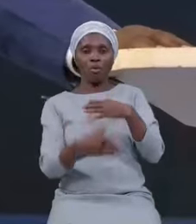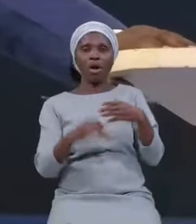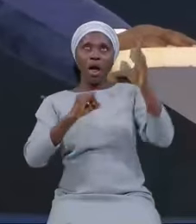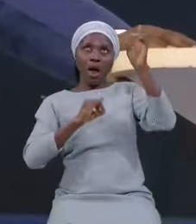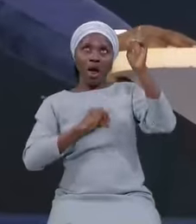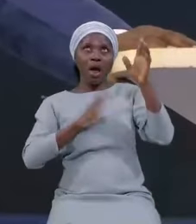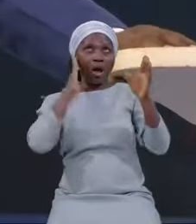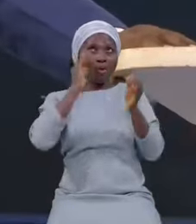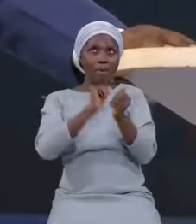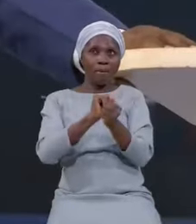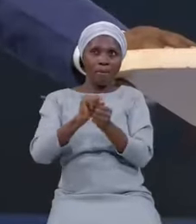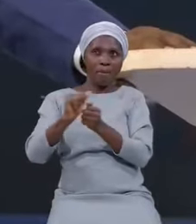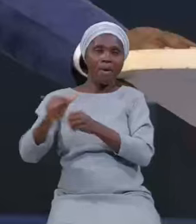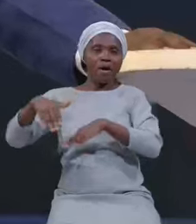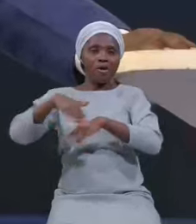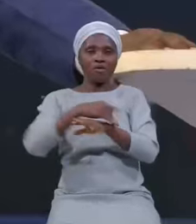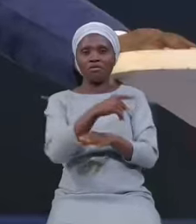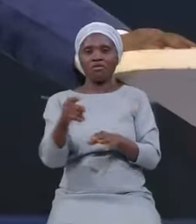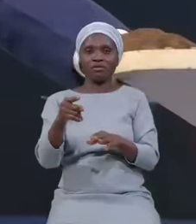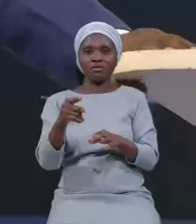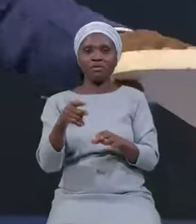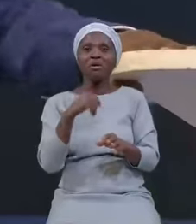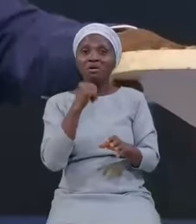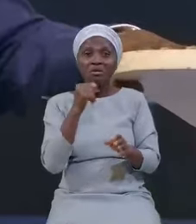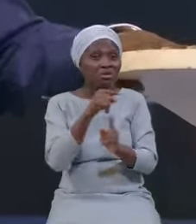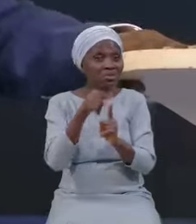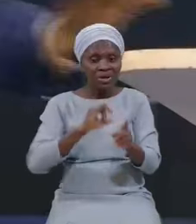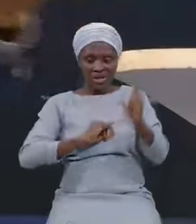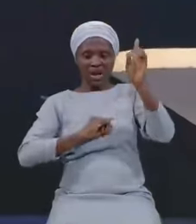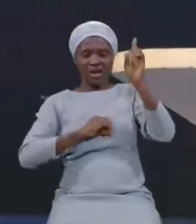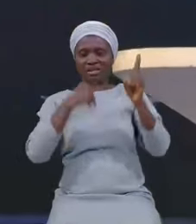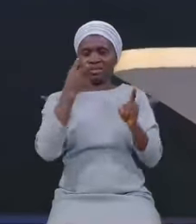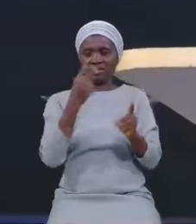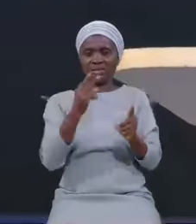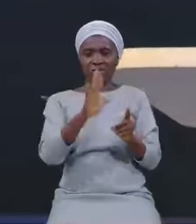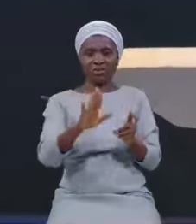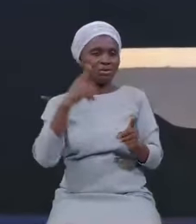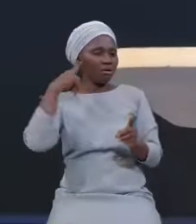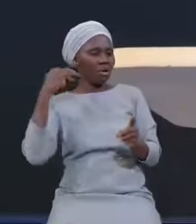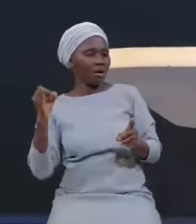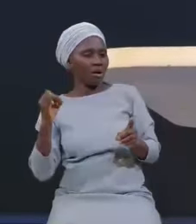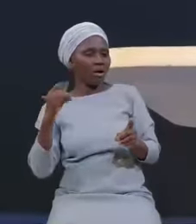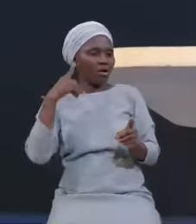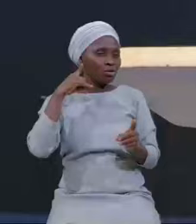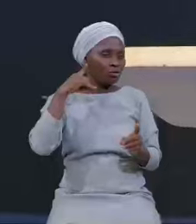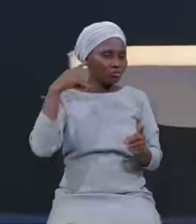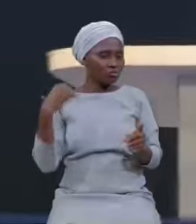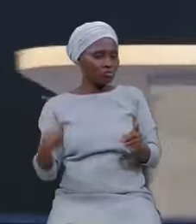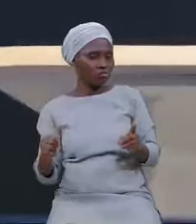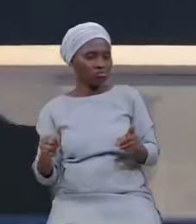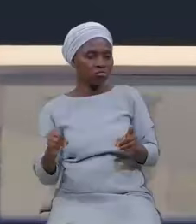pas quand je vois votre or, pas quand je vois vos biens, ou quand je vois votre connaissance, c'est pas quand je